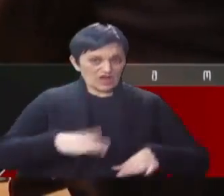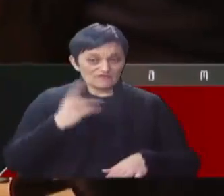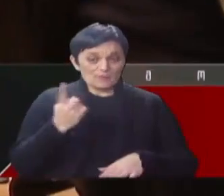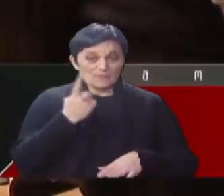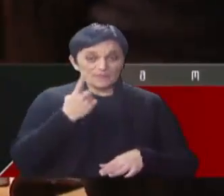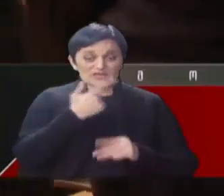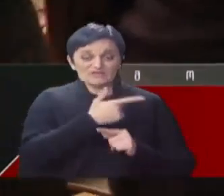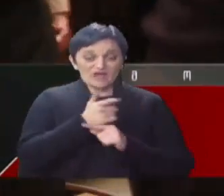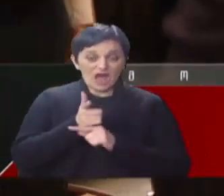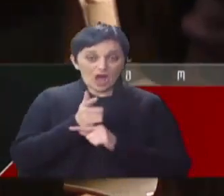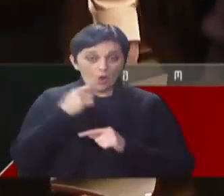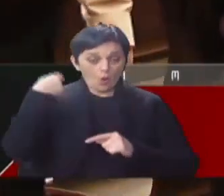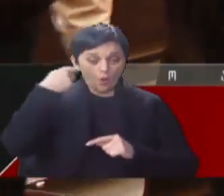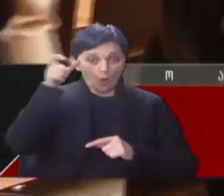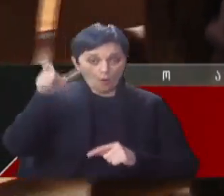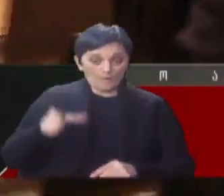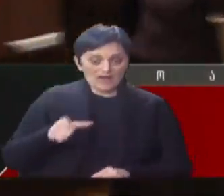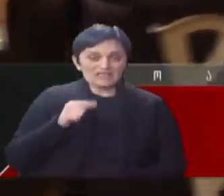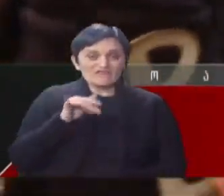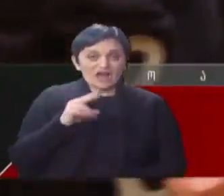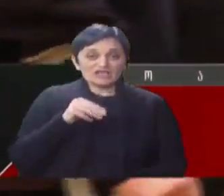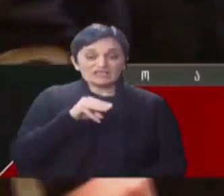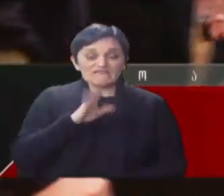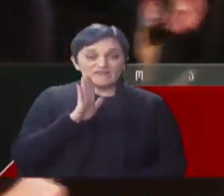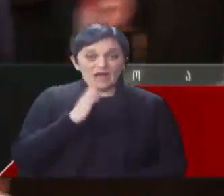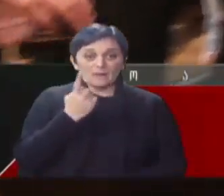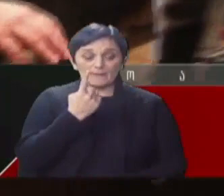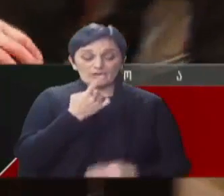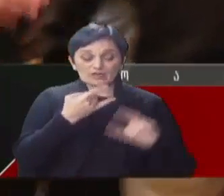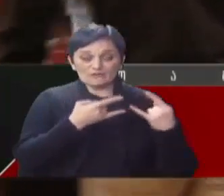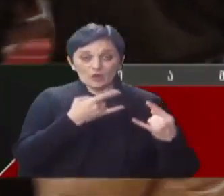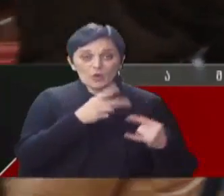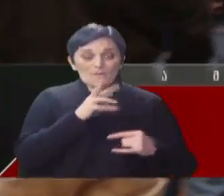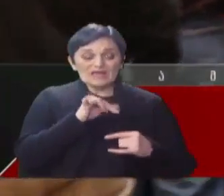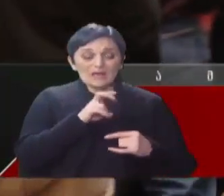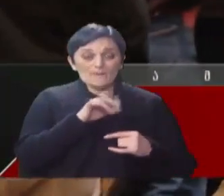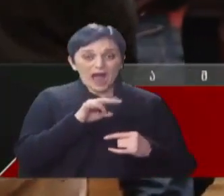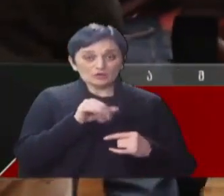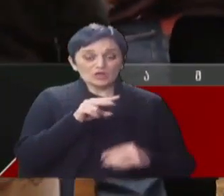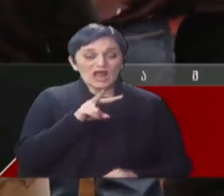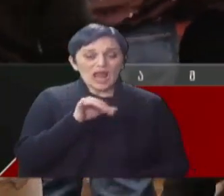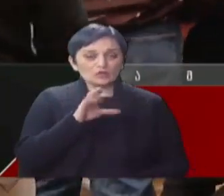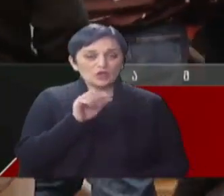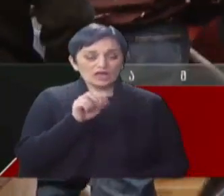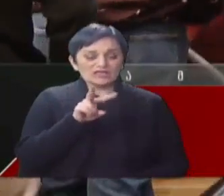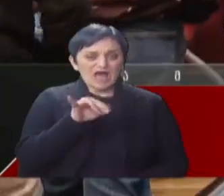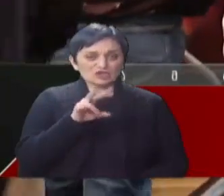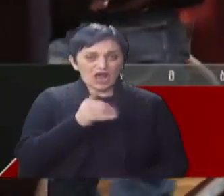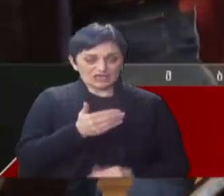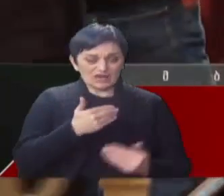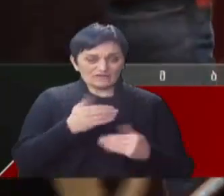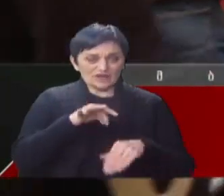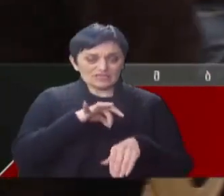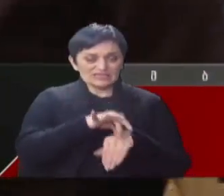Pirueli arhis operator ze Ilia Tvalia Șvilisa da TV, pirueli zgadam hebic gupis, Miranda Bagaturia sa da Lexo laș caravas mimart,